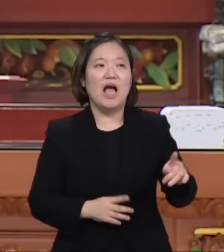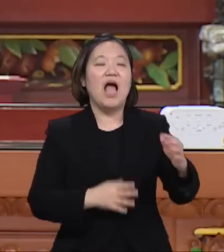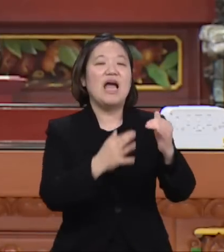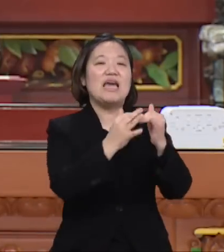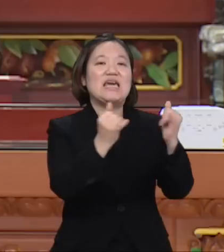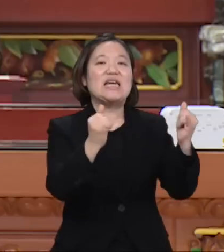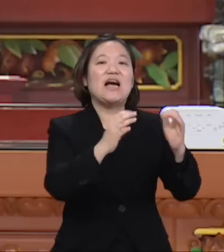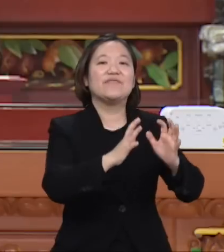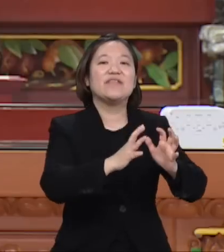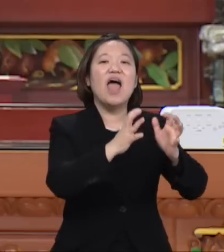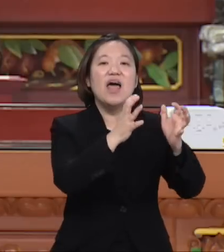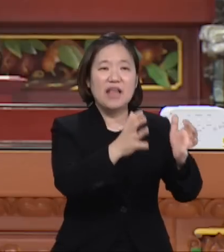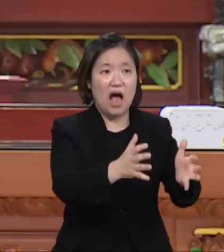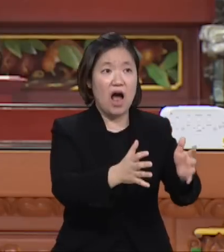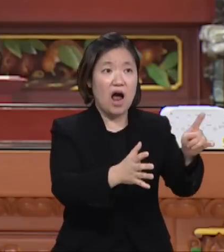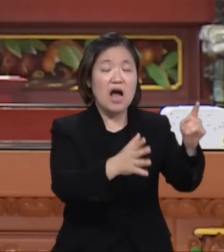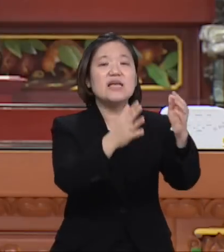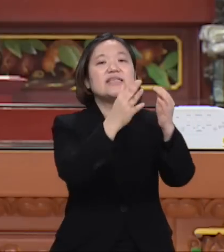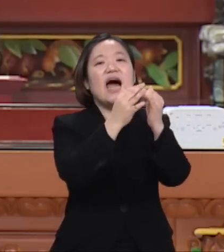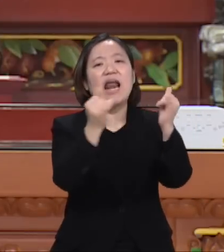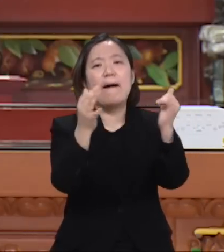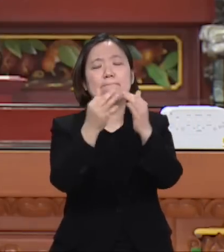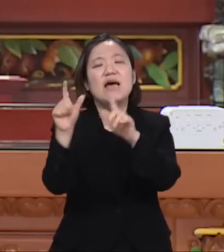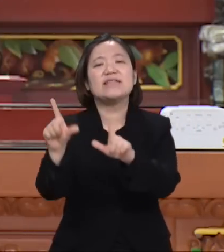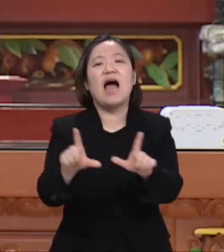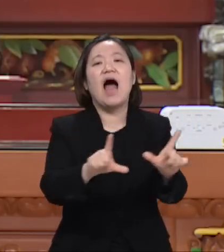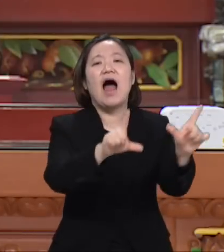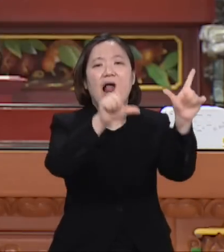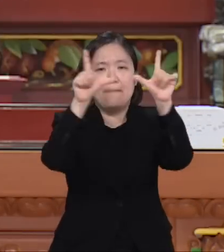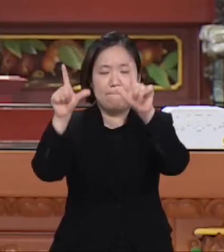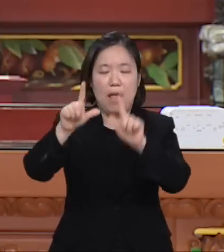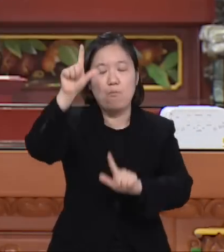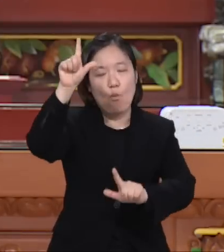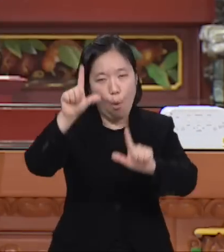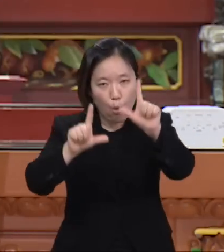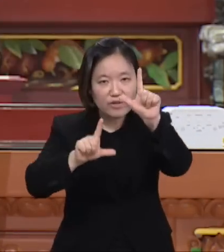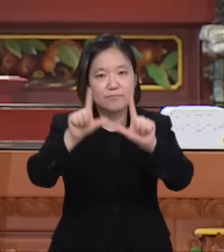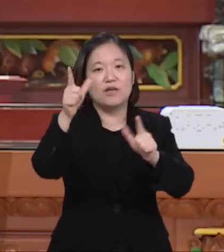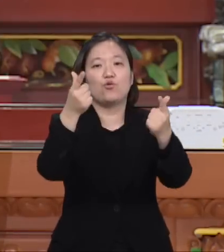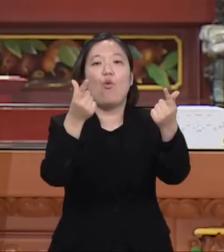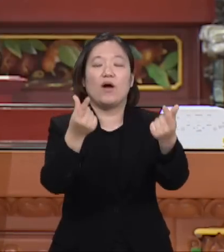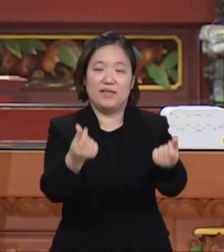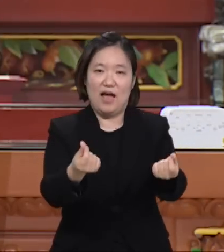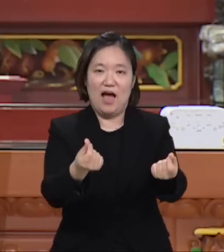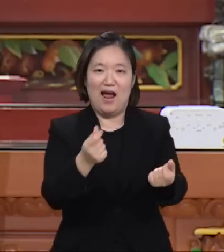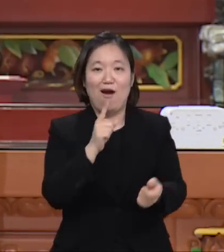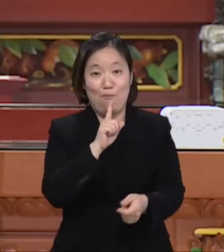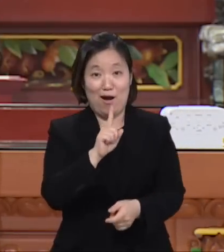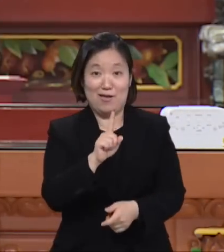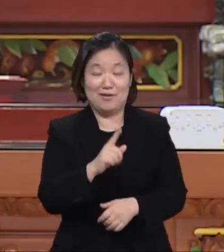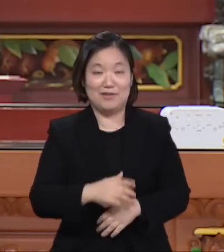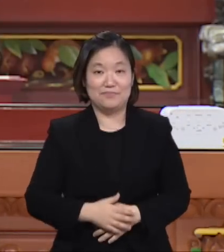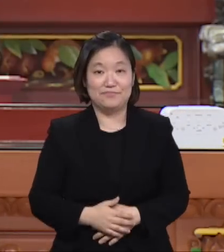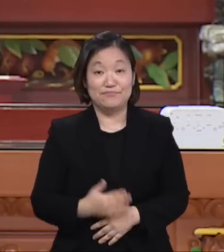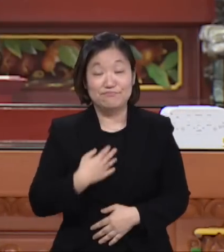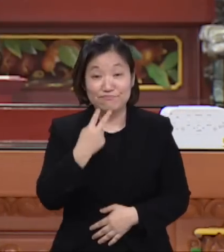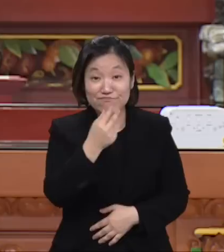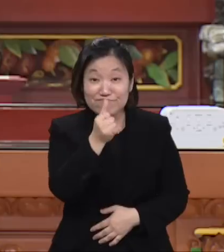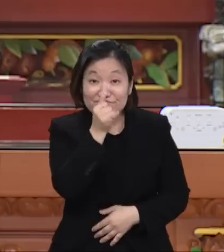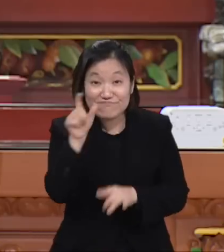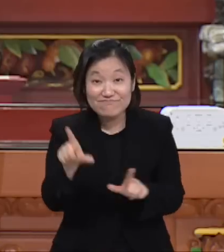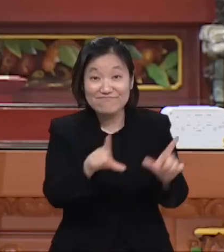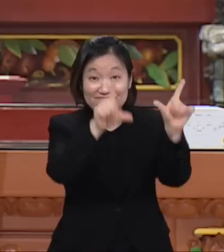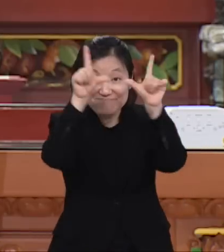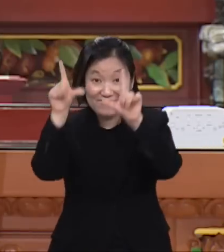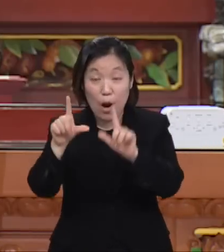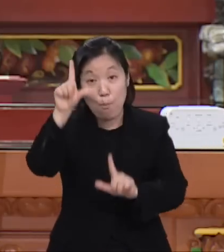인간 세상 사람들이 살아가는 삶의 모습들이다 이러더래요 우리 중생들 살아가는 모습